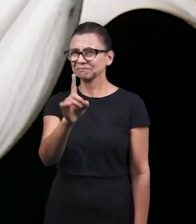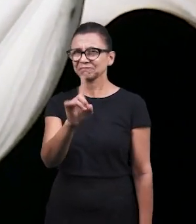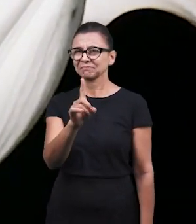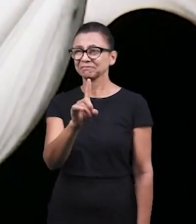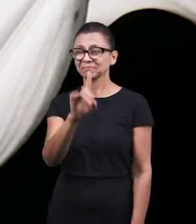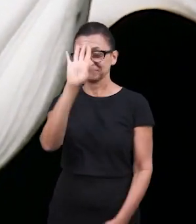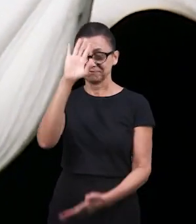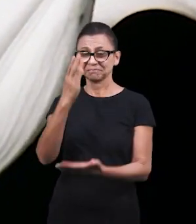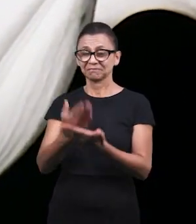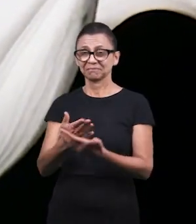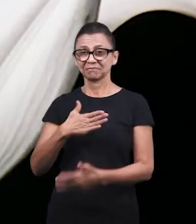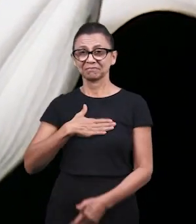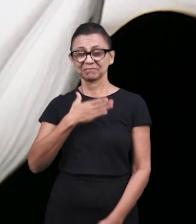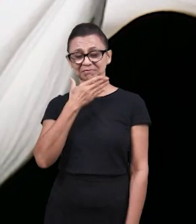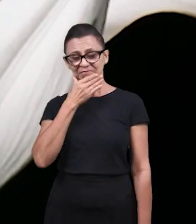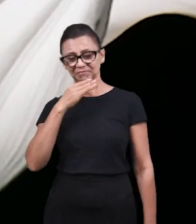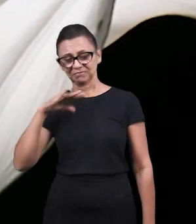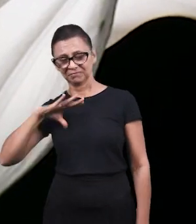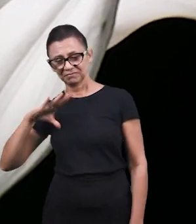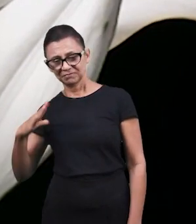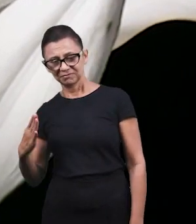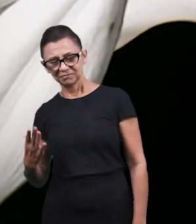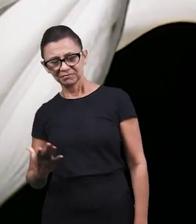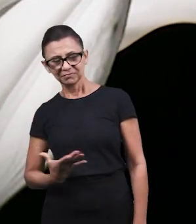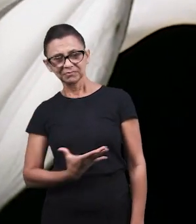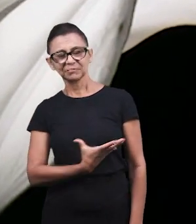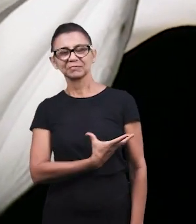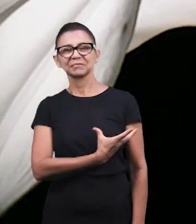Он Спаситель мой.